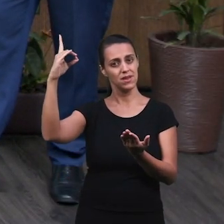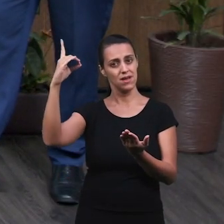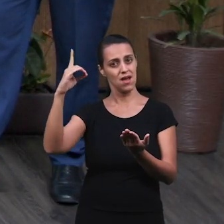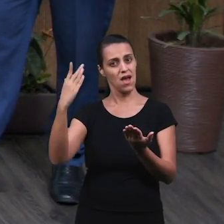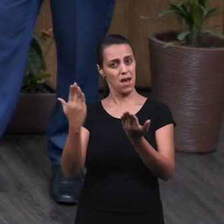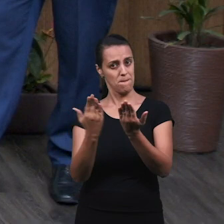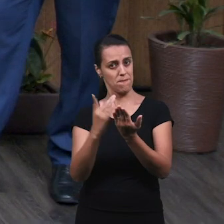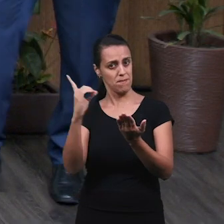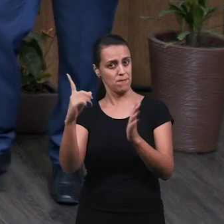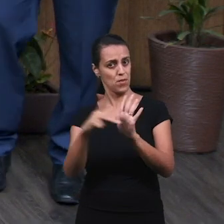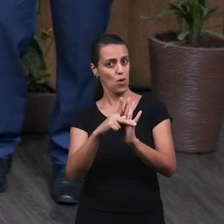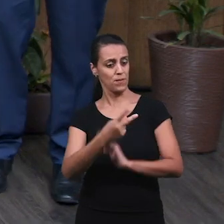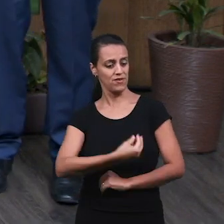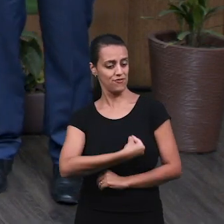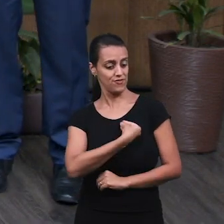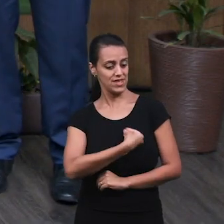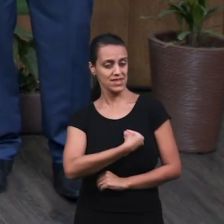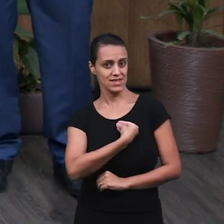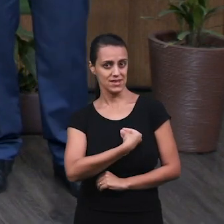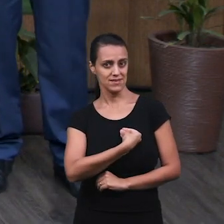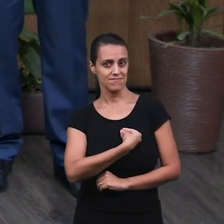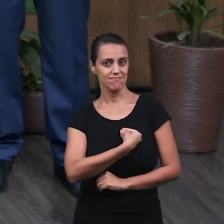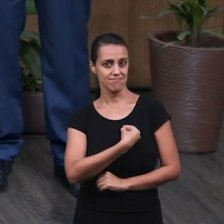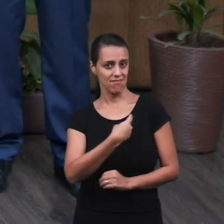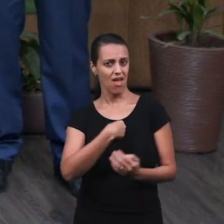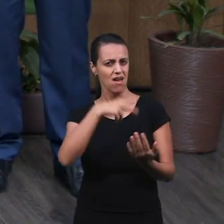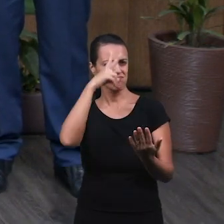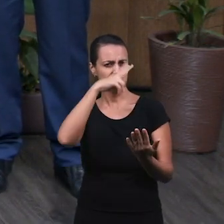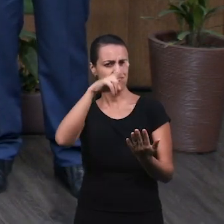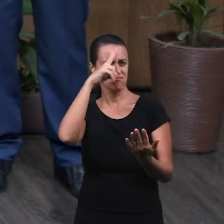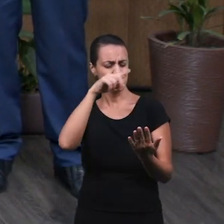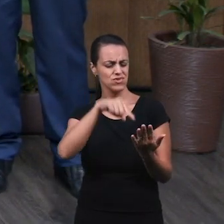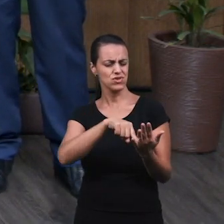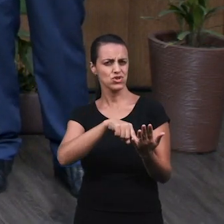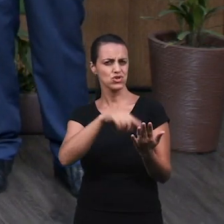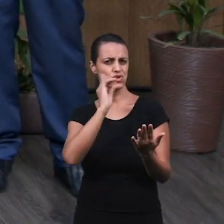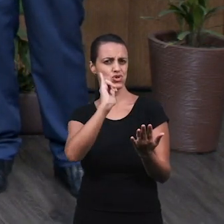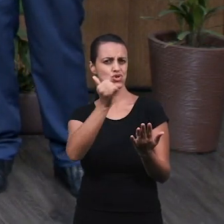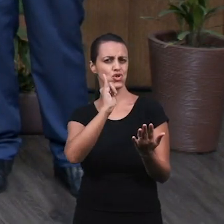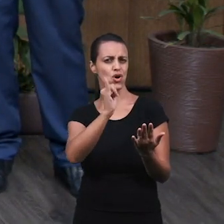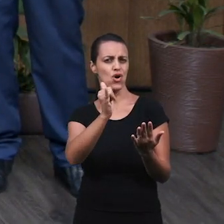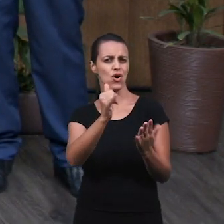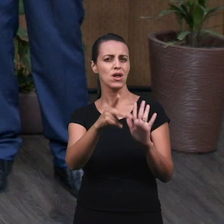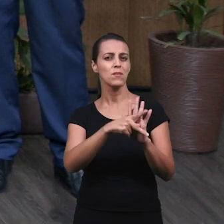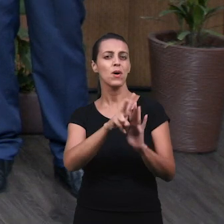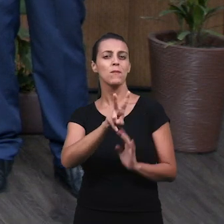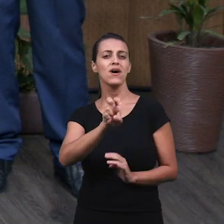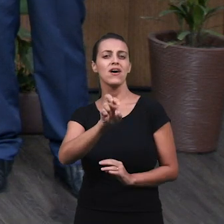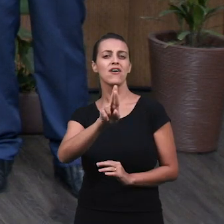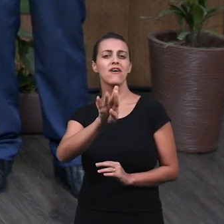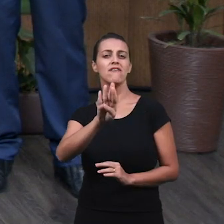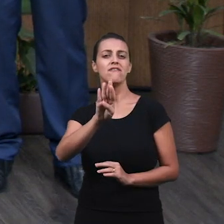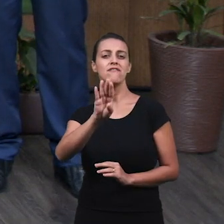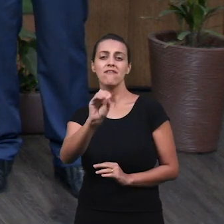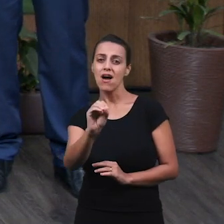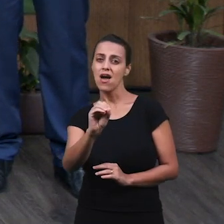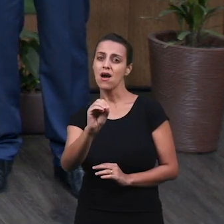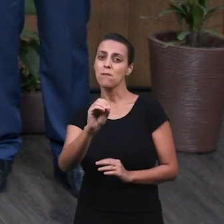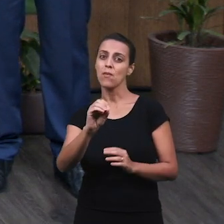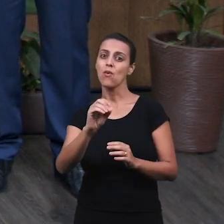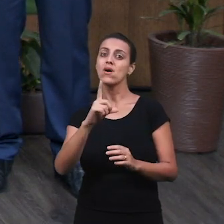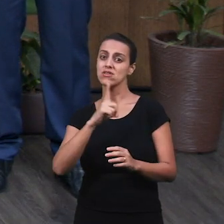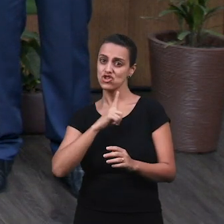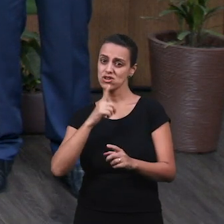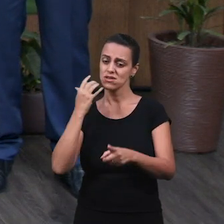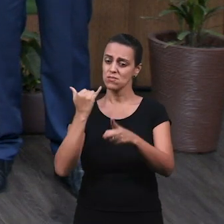l'histoire du Verbe qui était prophétisé dans l'Ancien Testament. Le Verbe, le Seigneur